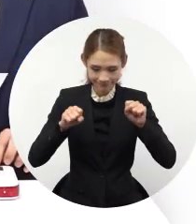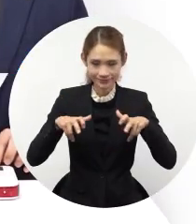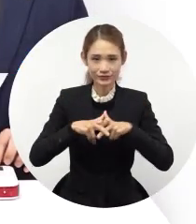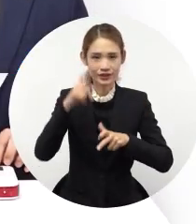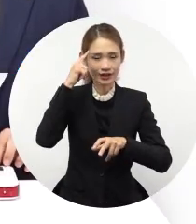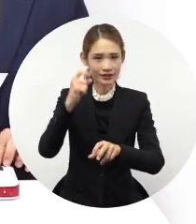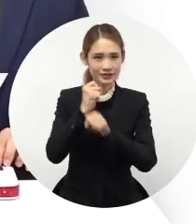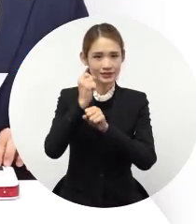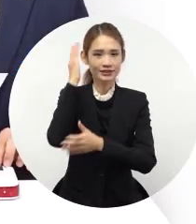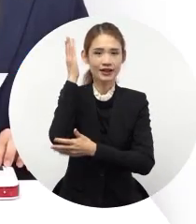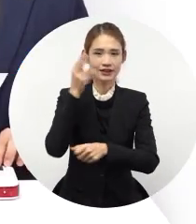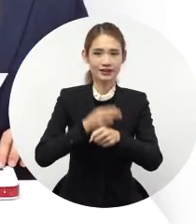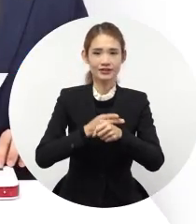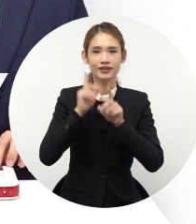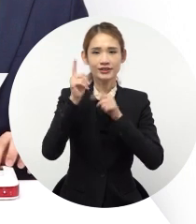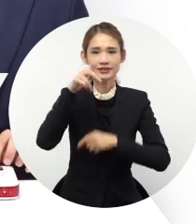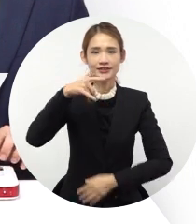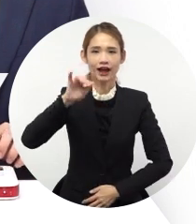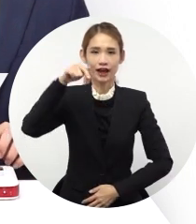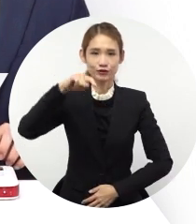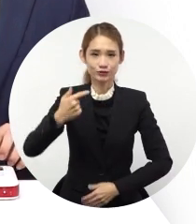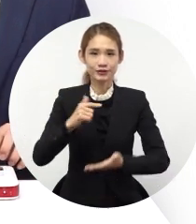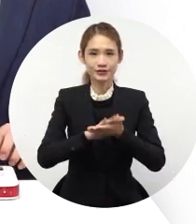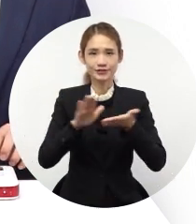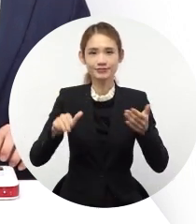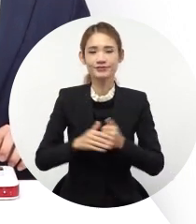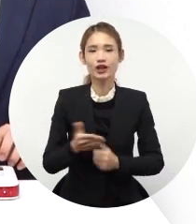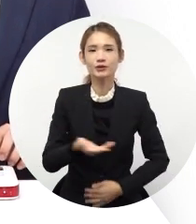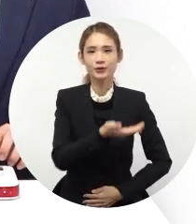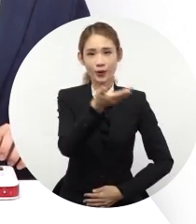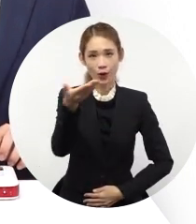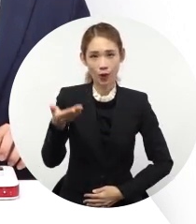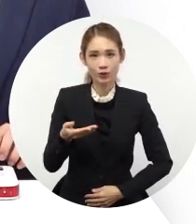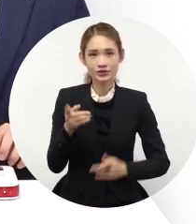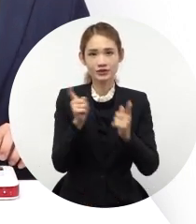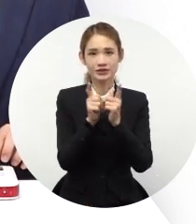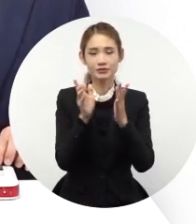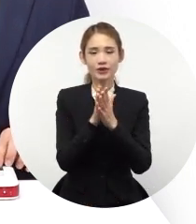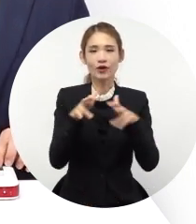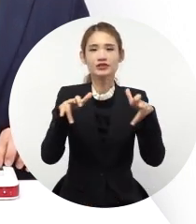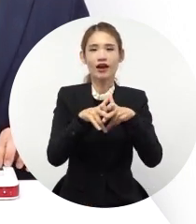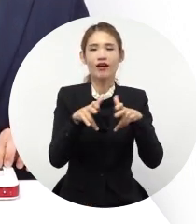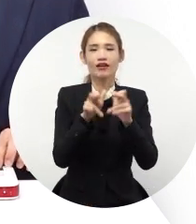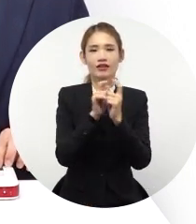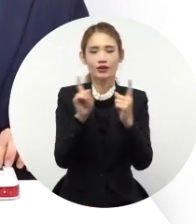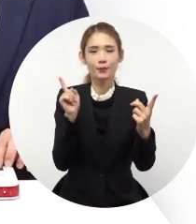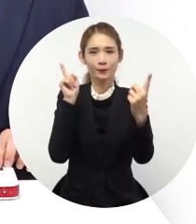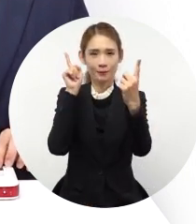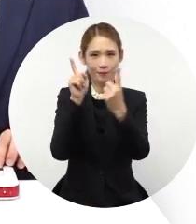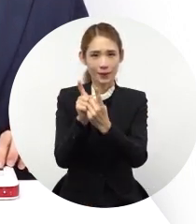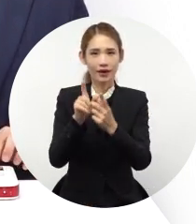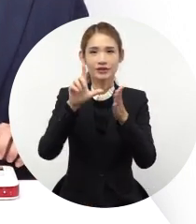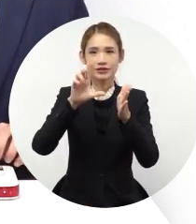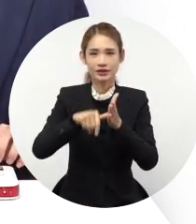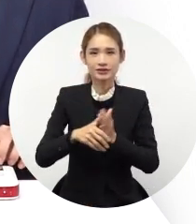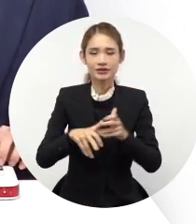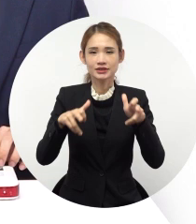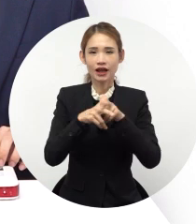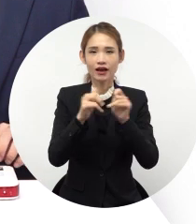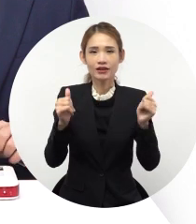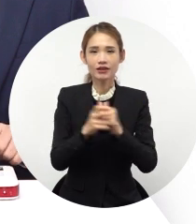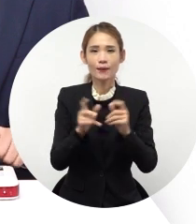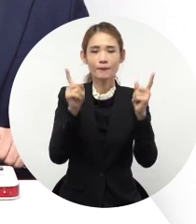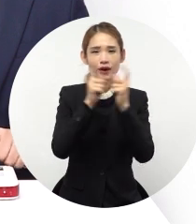안녕하세요. 장애인식 개선 강사 이창훈입니다. 여러분, 실질적으로 장애인과 만났을 때, 그리고